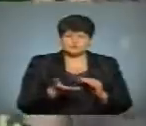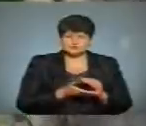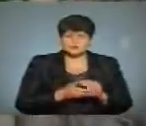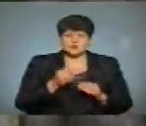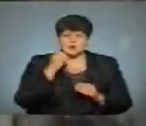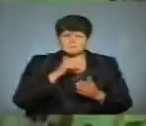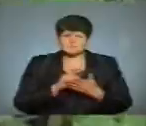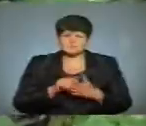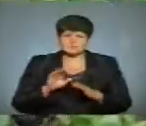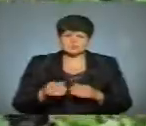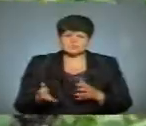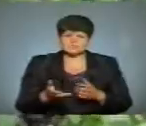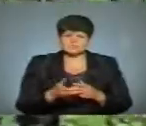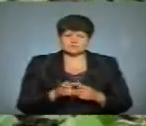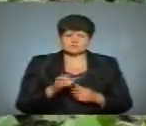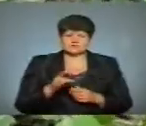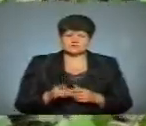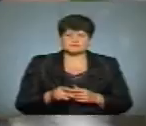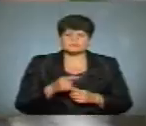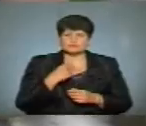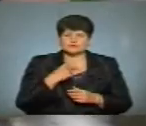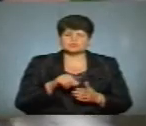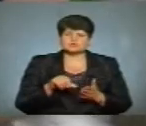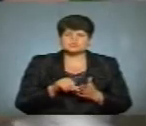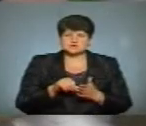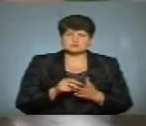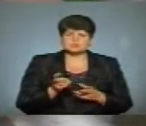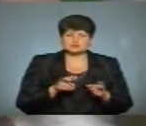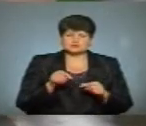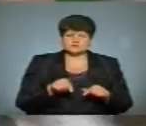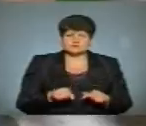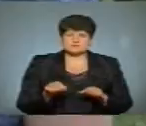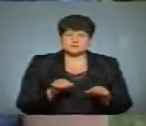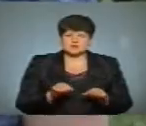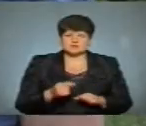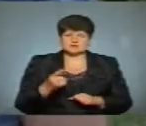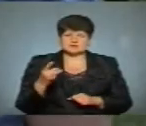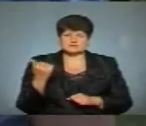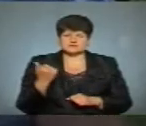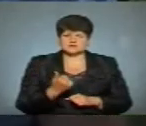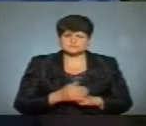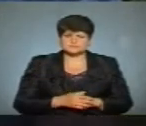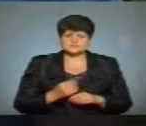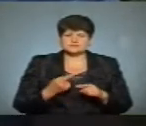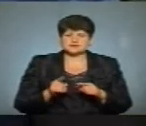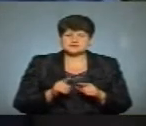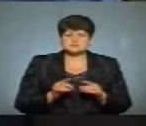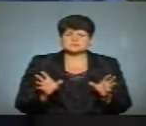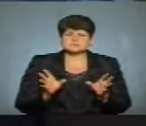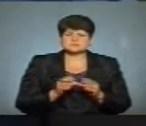пенсіонери після цього зрізають бур'яни. За її словами, учасники приходитимуть сюди прибирати раз на тиждень. Це, скажімо, така